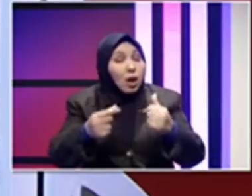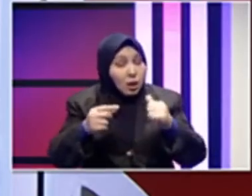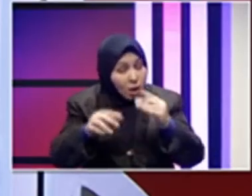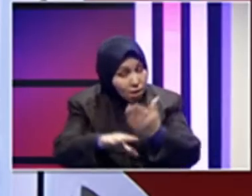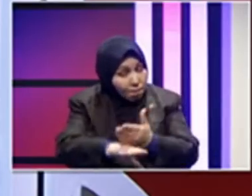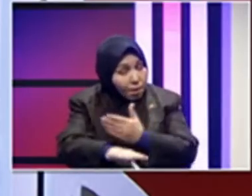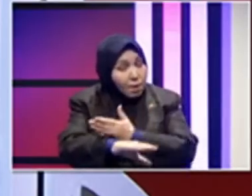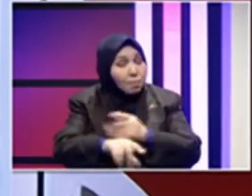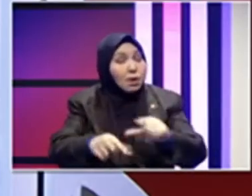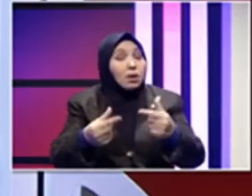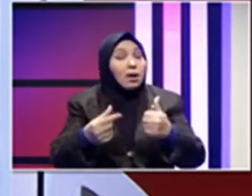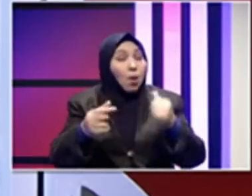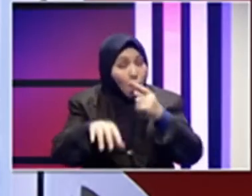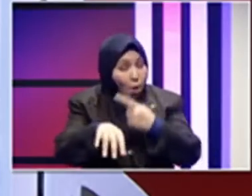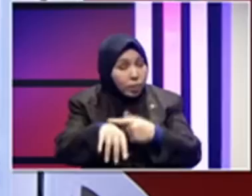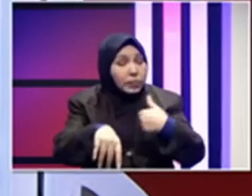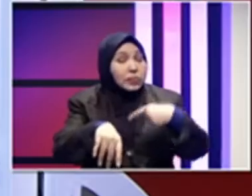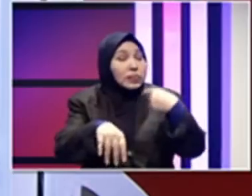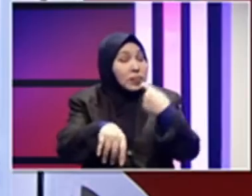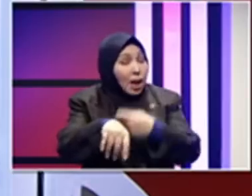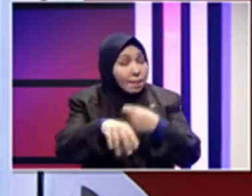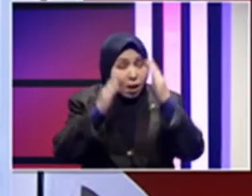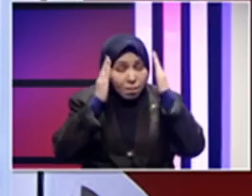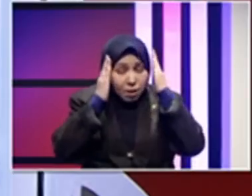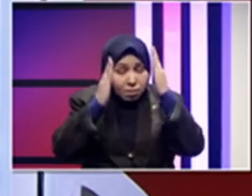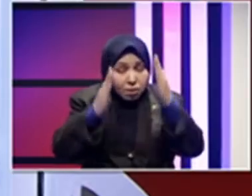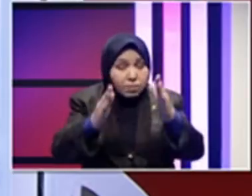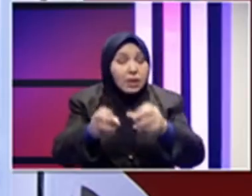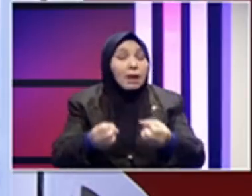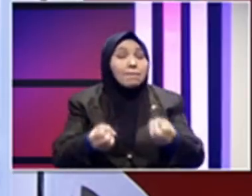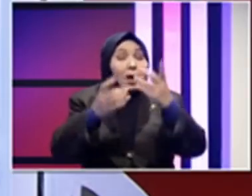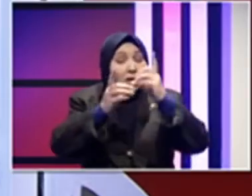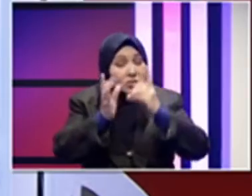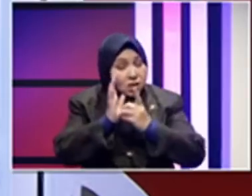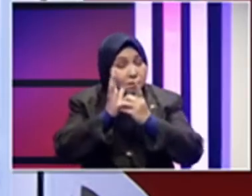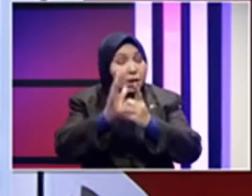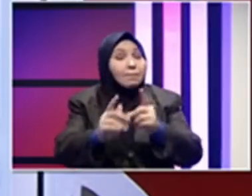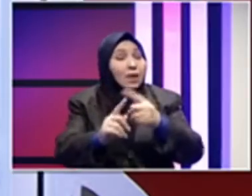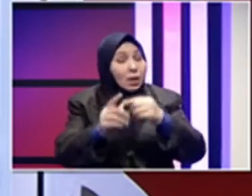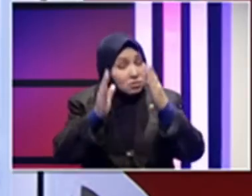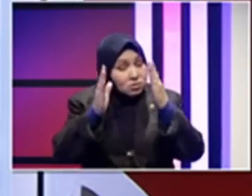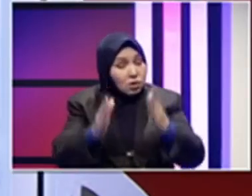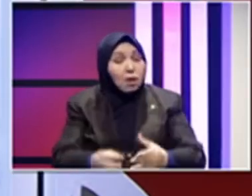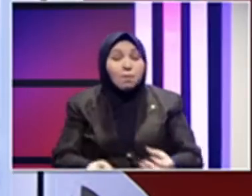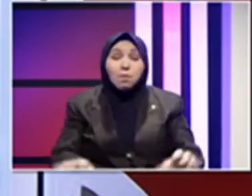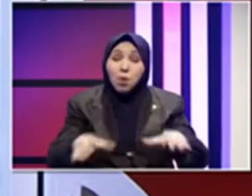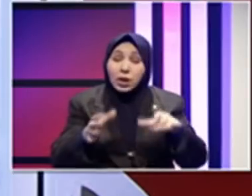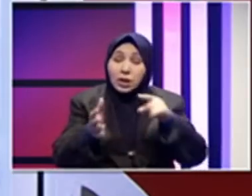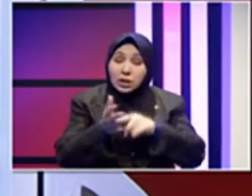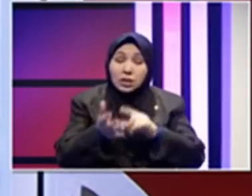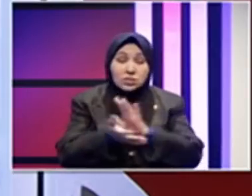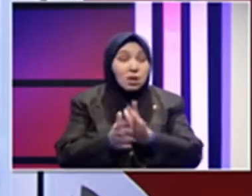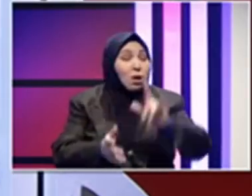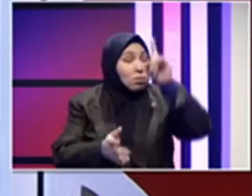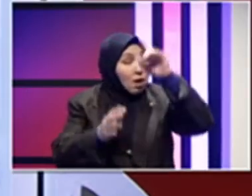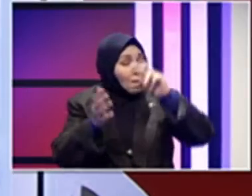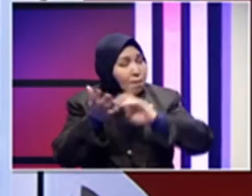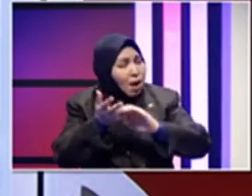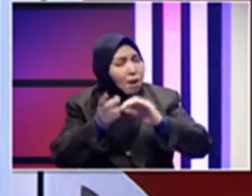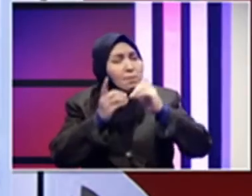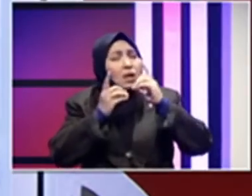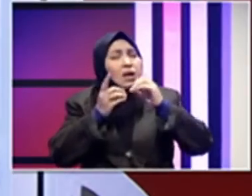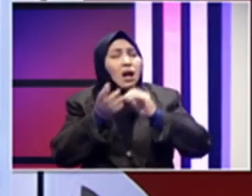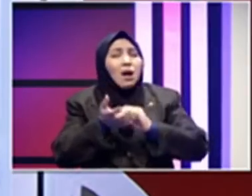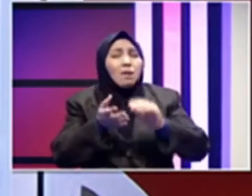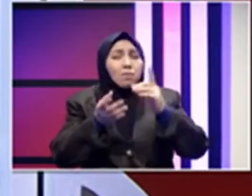on time, memahaminya, penuh khusyuk dan juga banyak infak. Bila seseorang itu buat ini, Allah Maha Pengampun, tapi Allah tambah satu lagi,